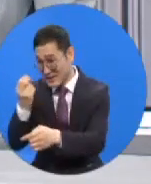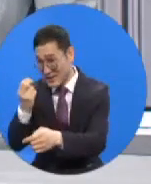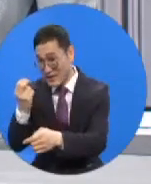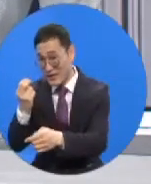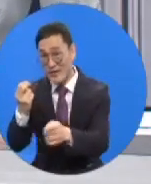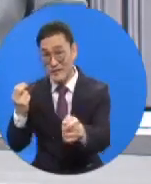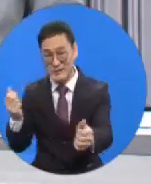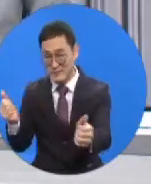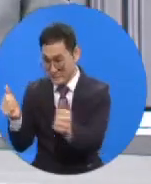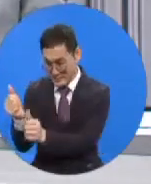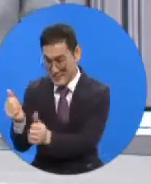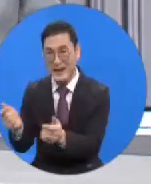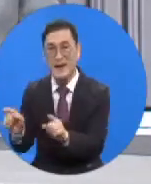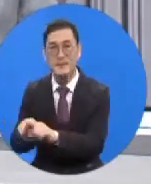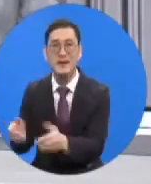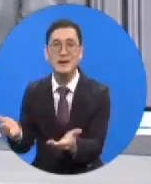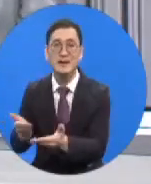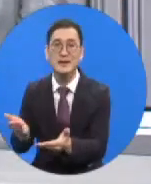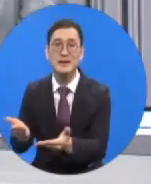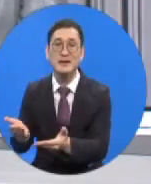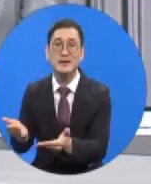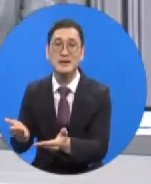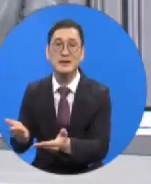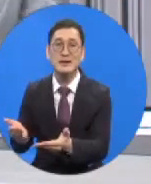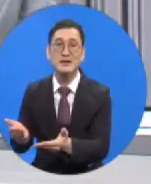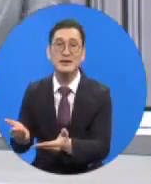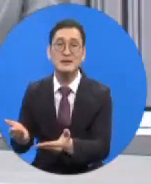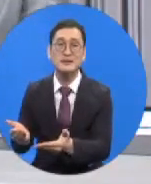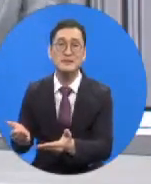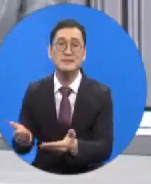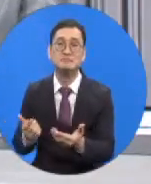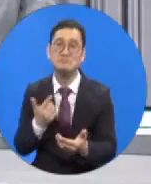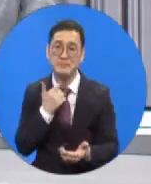1차장으로 재직했다는 점 다시 한번 바로